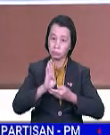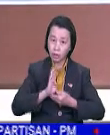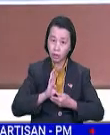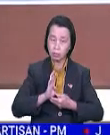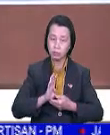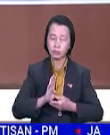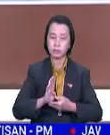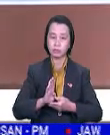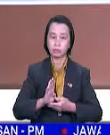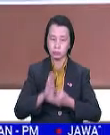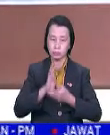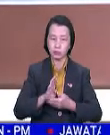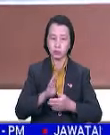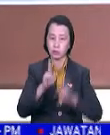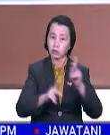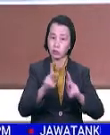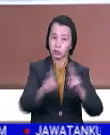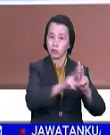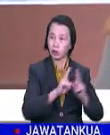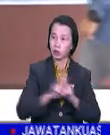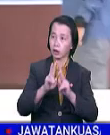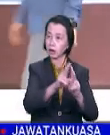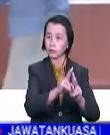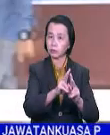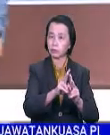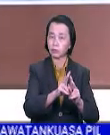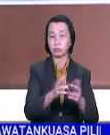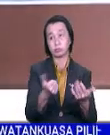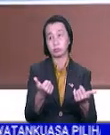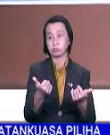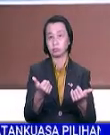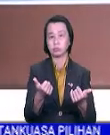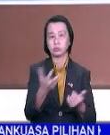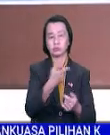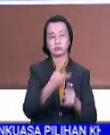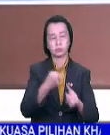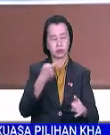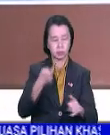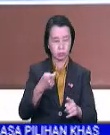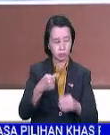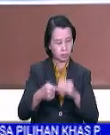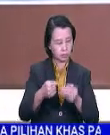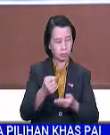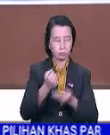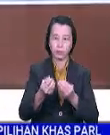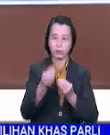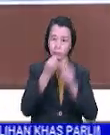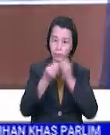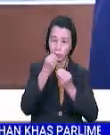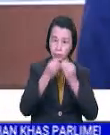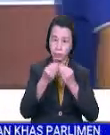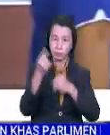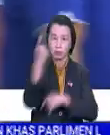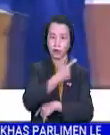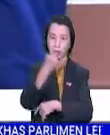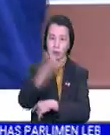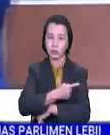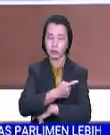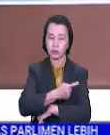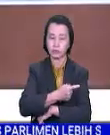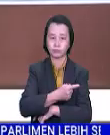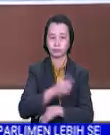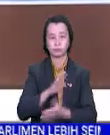oah penduduk Kampung Baru daratan khususnya nah nah dari segi ah macanan nah karya mereka